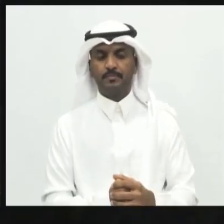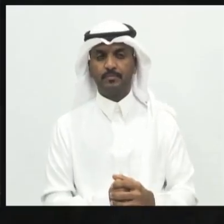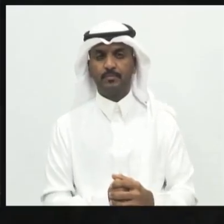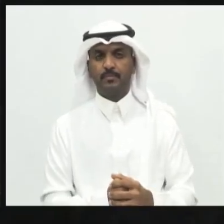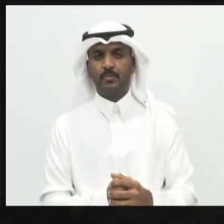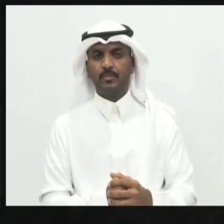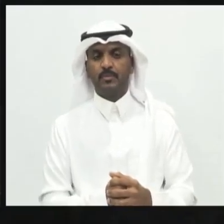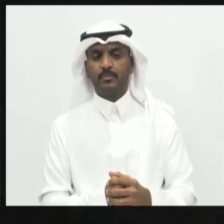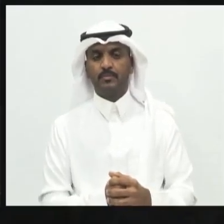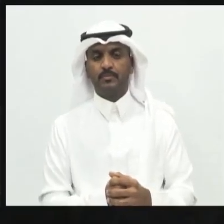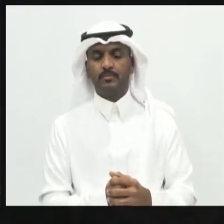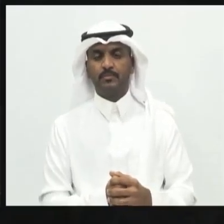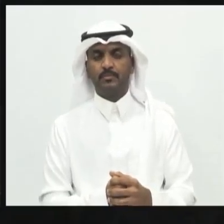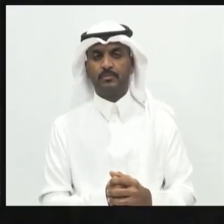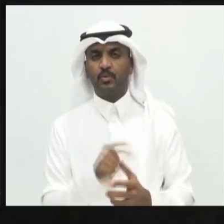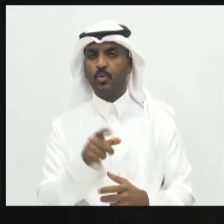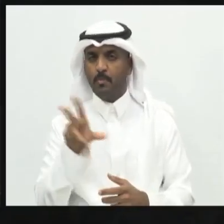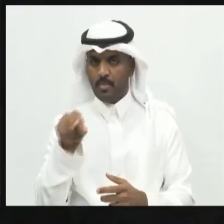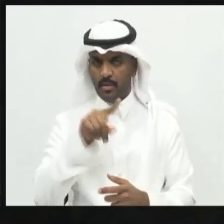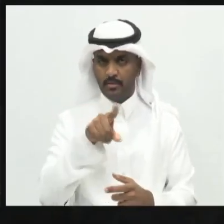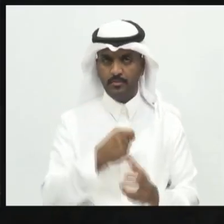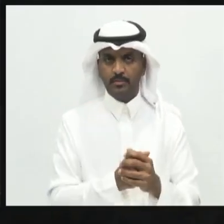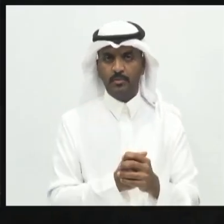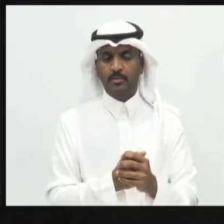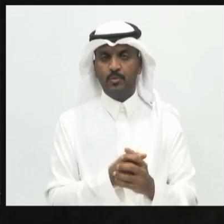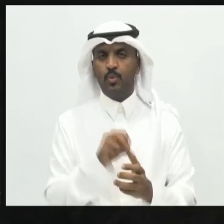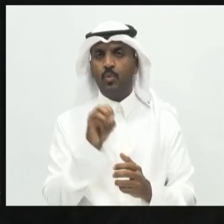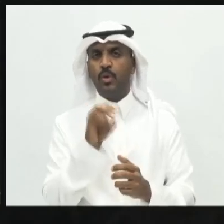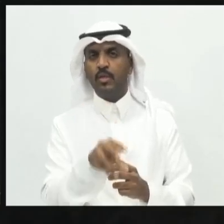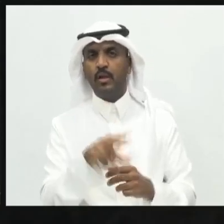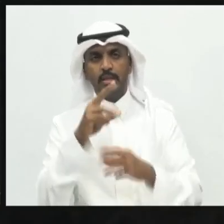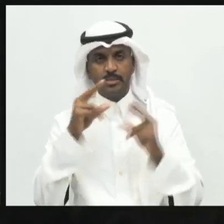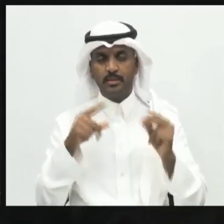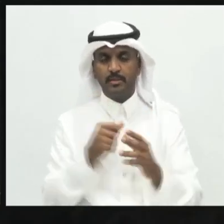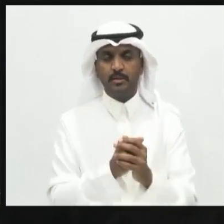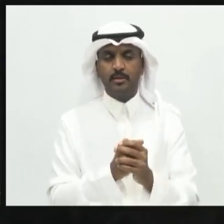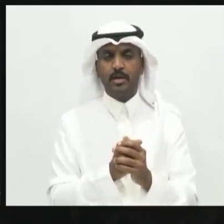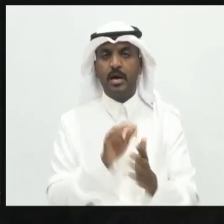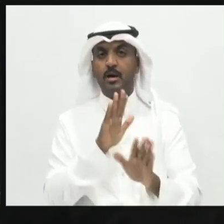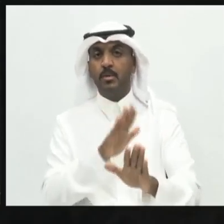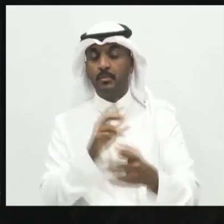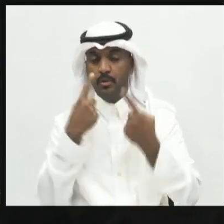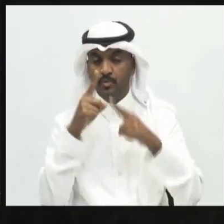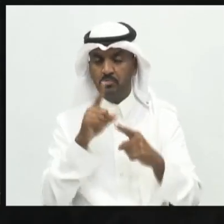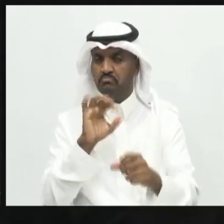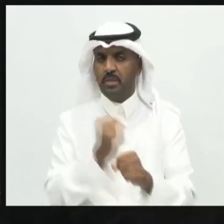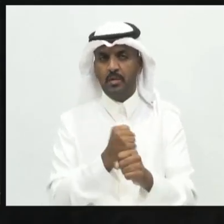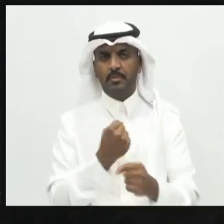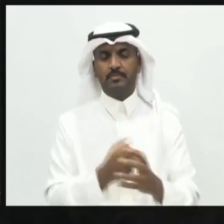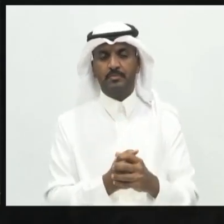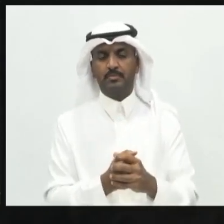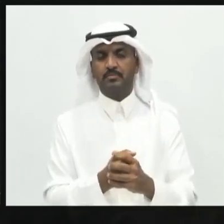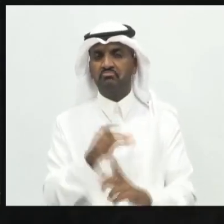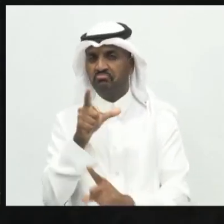نضرب هذه هذا المثال ونضع هذه القصه امامنا لننظر ما العمل